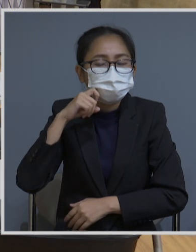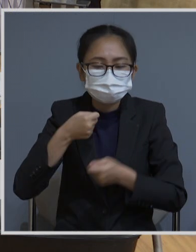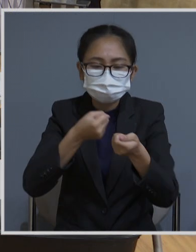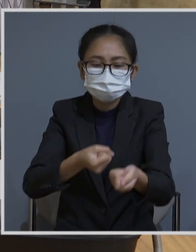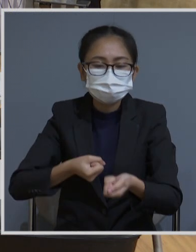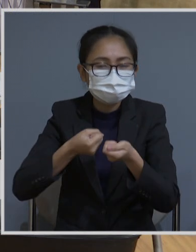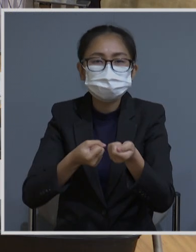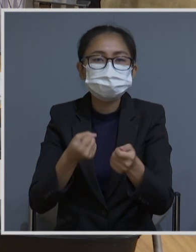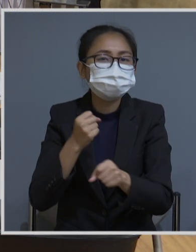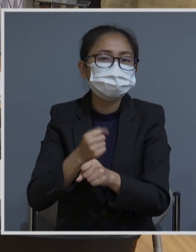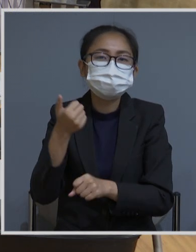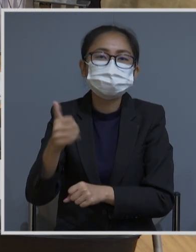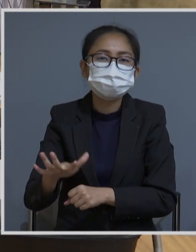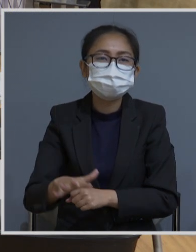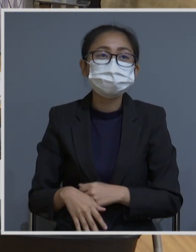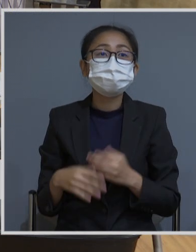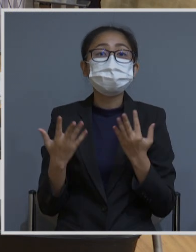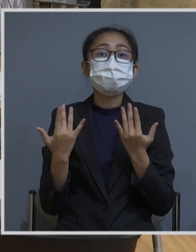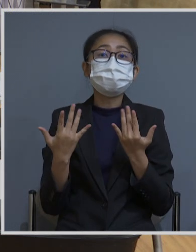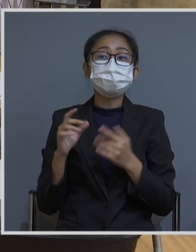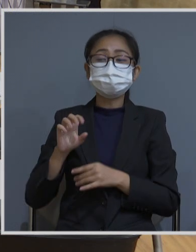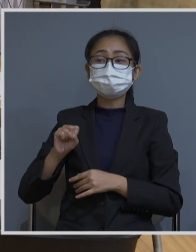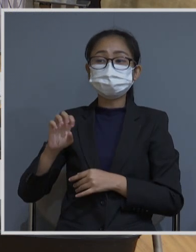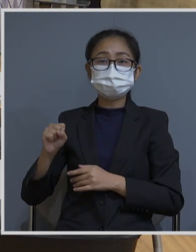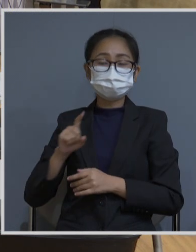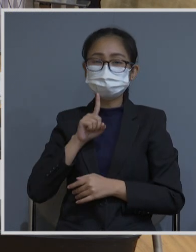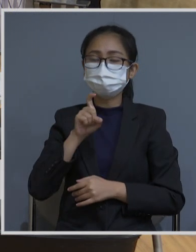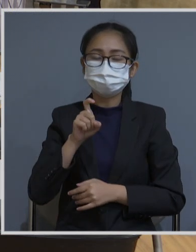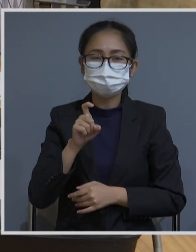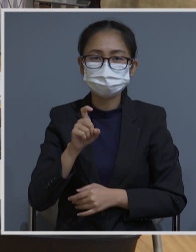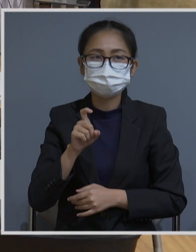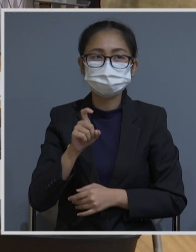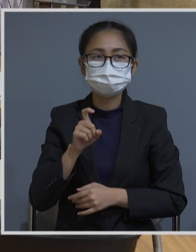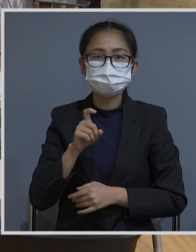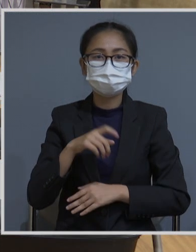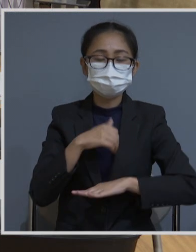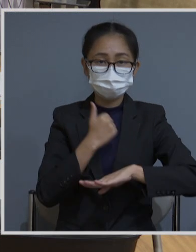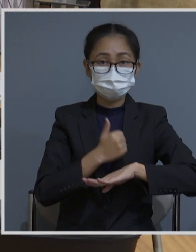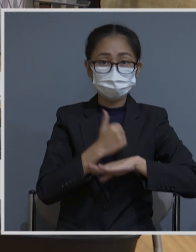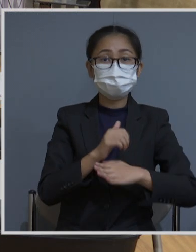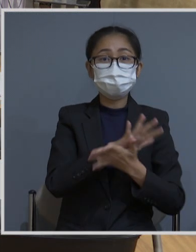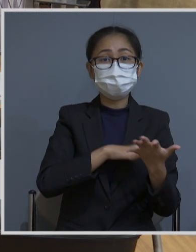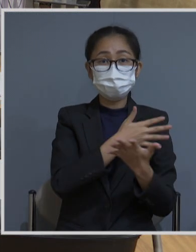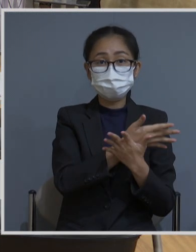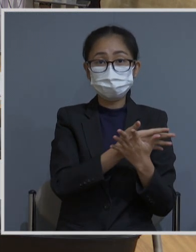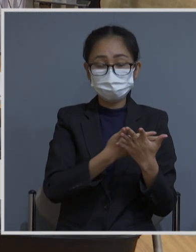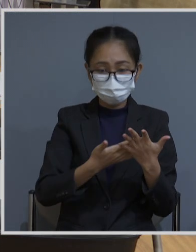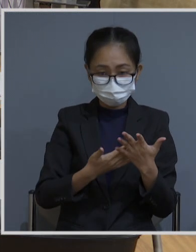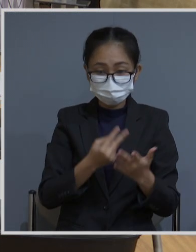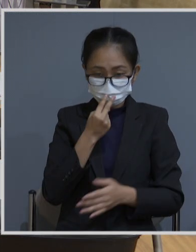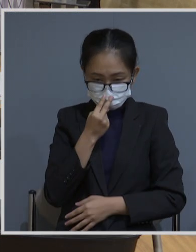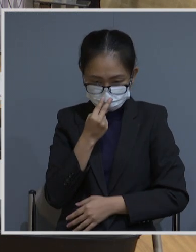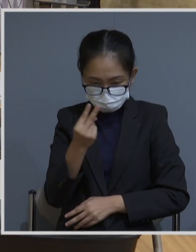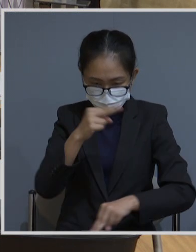การเกษตรก็ไม่ต้องรอให้ศ.ตั้งกระทู้ครับท่านผอกองแผนชลประทานควรจะ